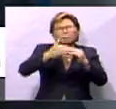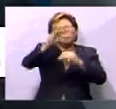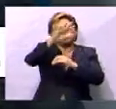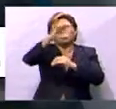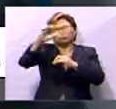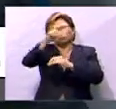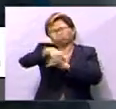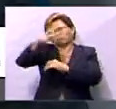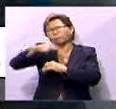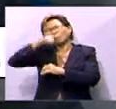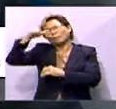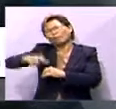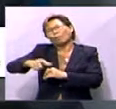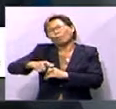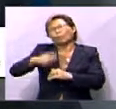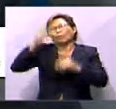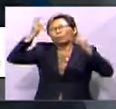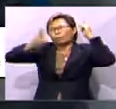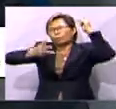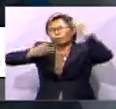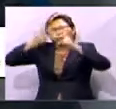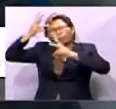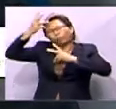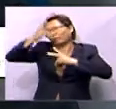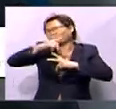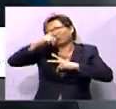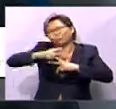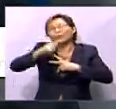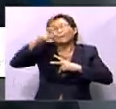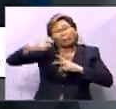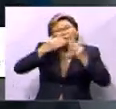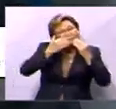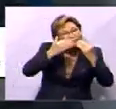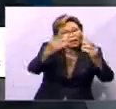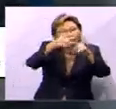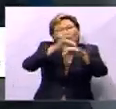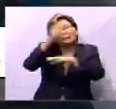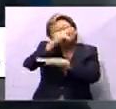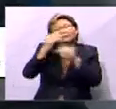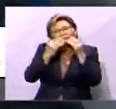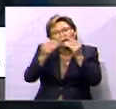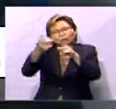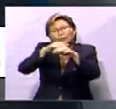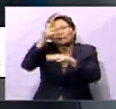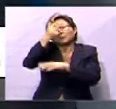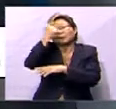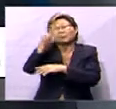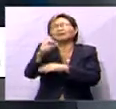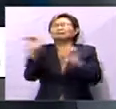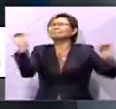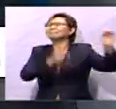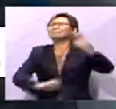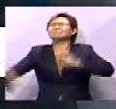ini, tidak perlu gusar, harus berterima kasih kepada kerajaan kerana mereka